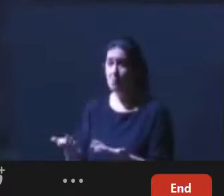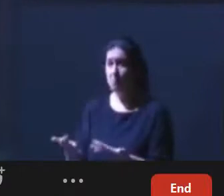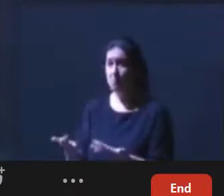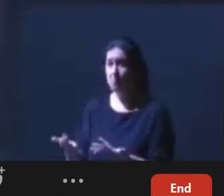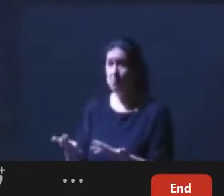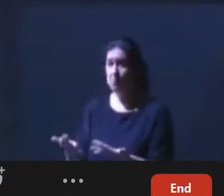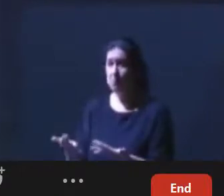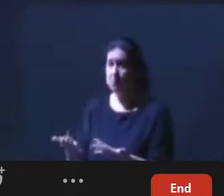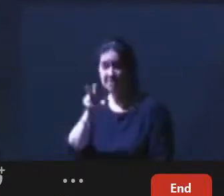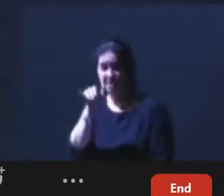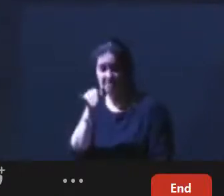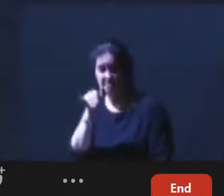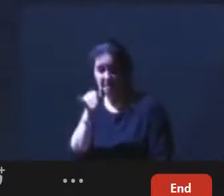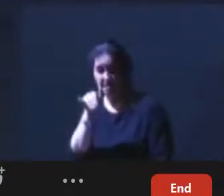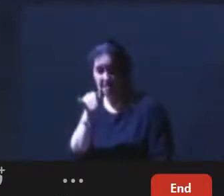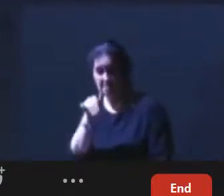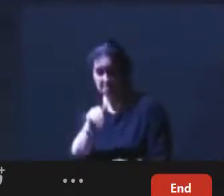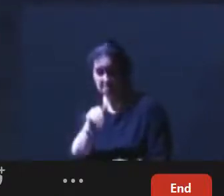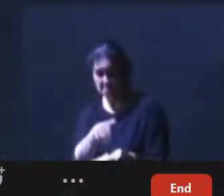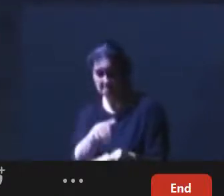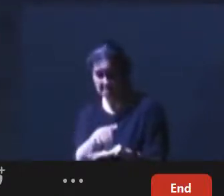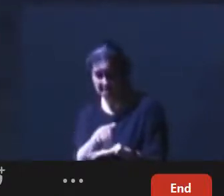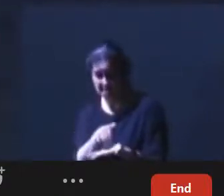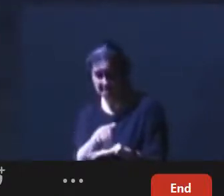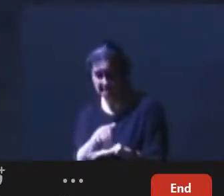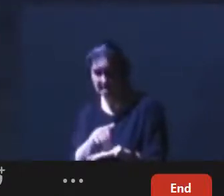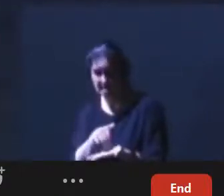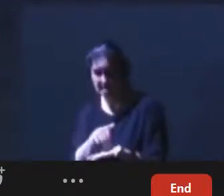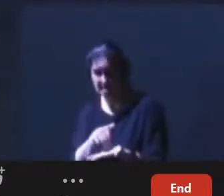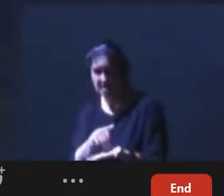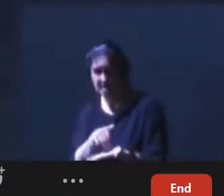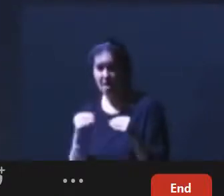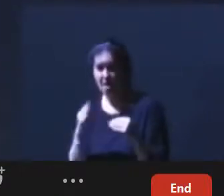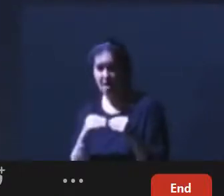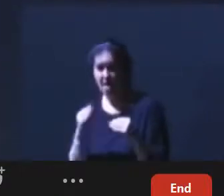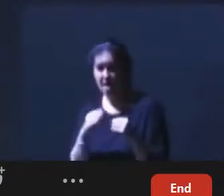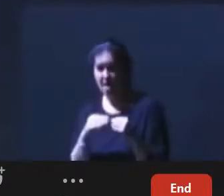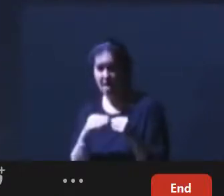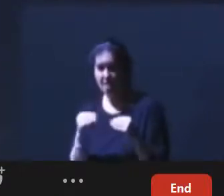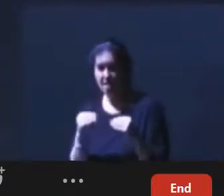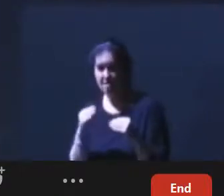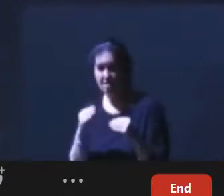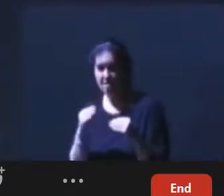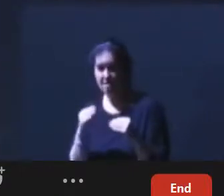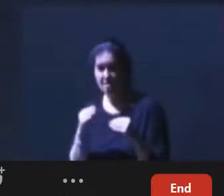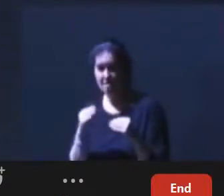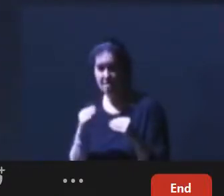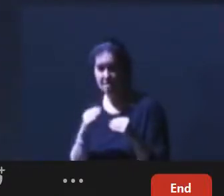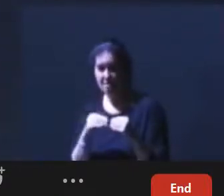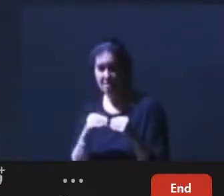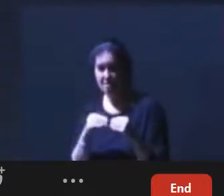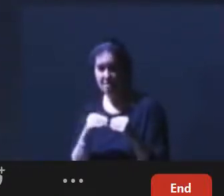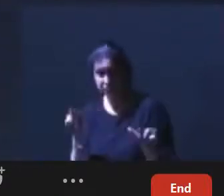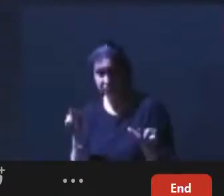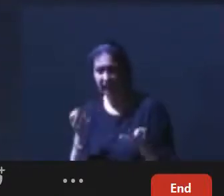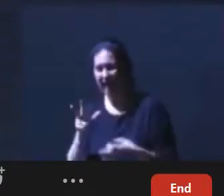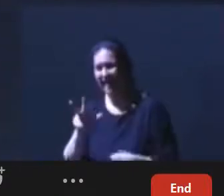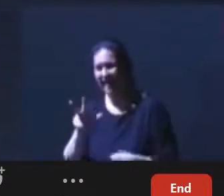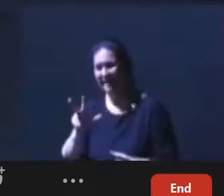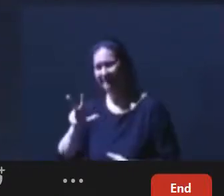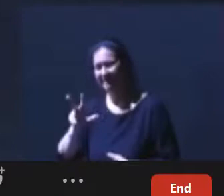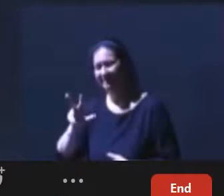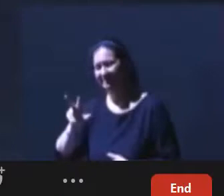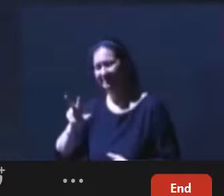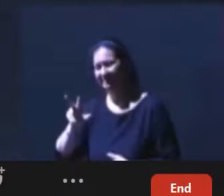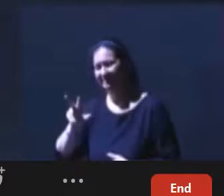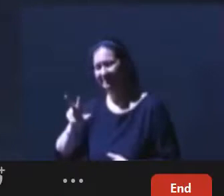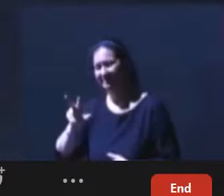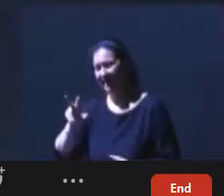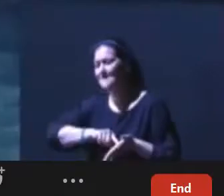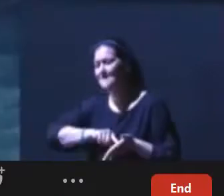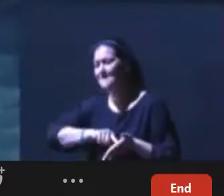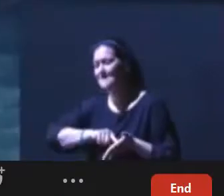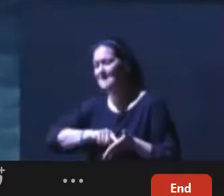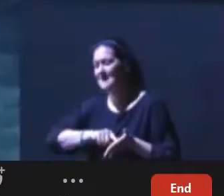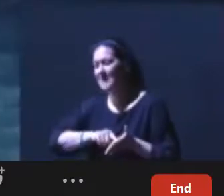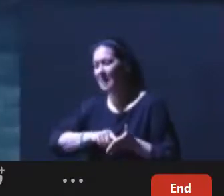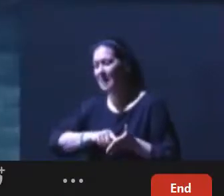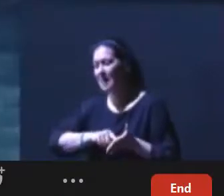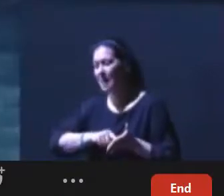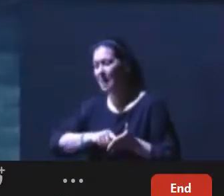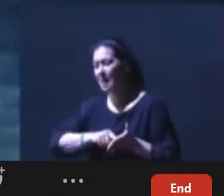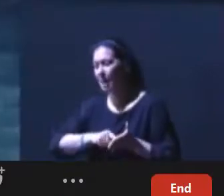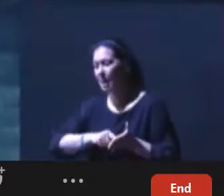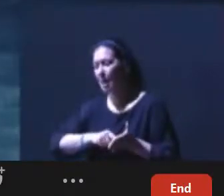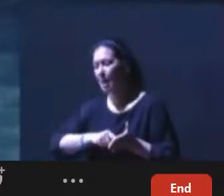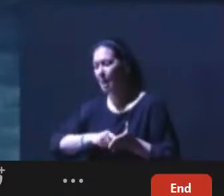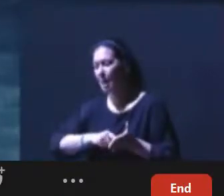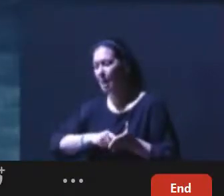300 triệu mua pizza với giá 300 triệu đô. Thế nhưng người đấy không tiếc. Người đấy bảo là mọi người hay hỏi là anh có tiếc không, thì người đấy nói là tôi không tiếc. Mà